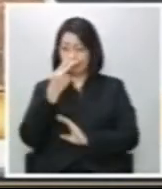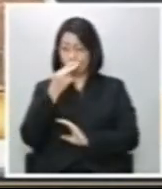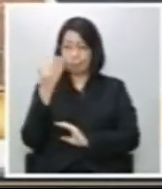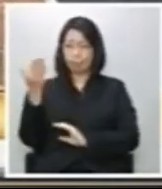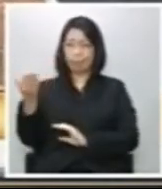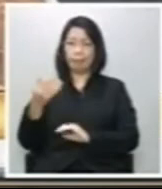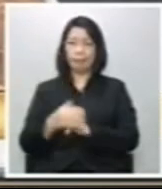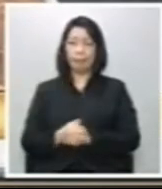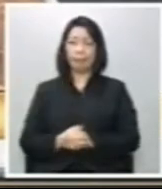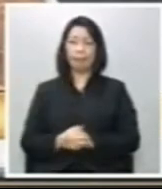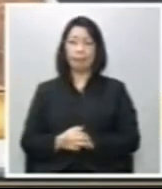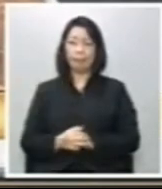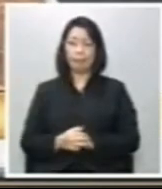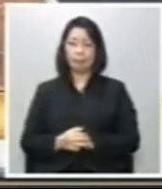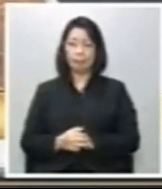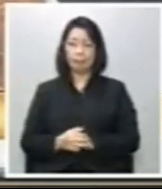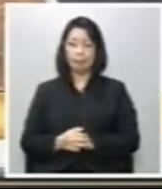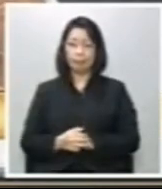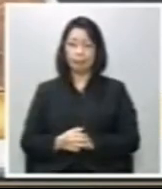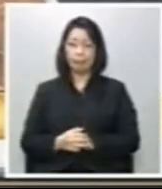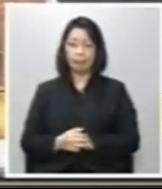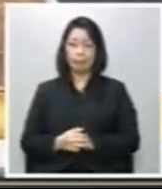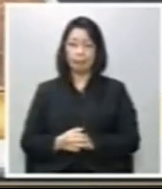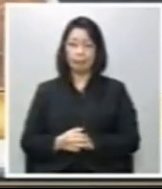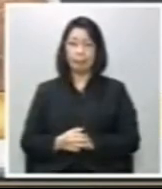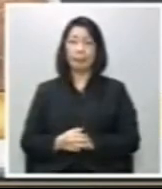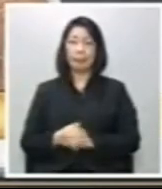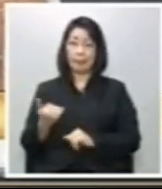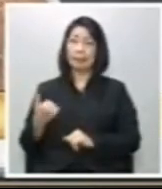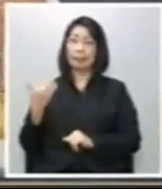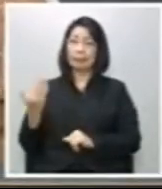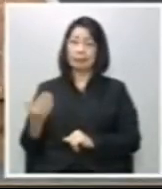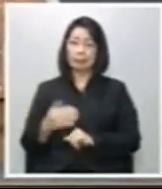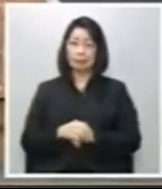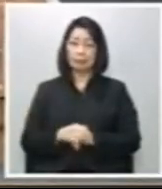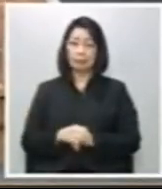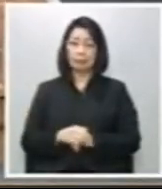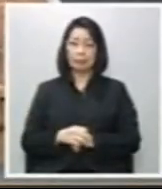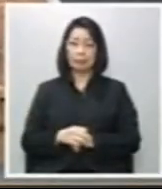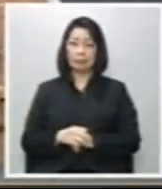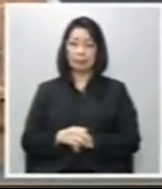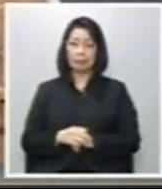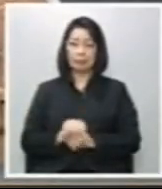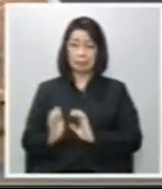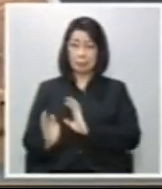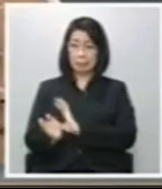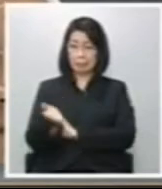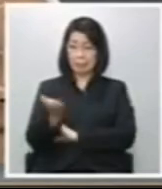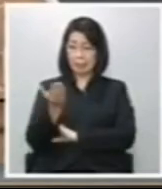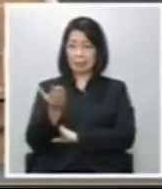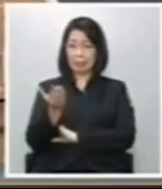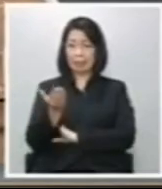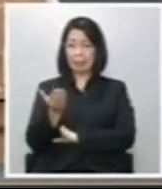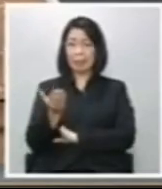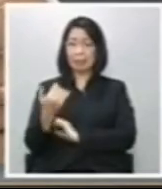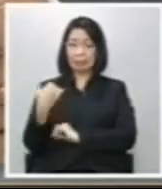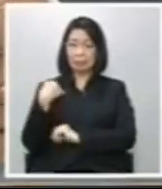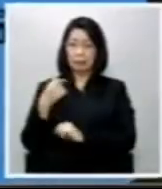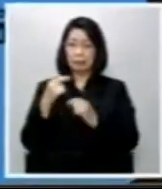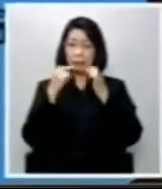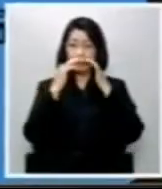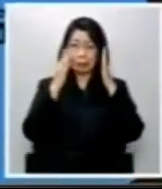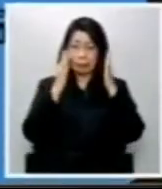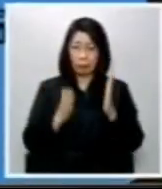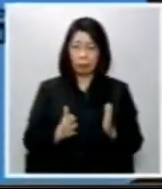ที่4ค่ะดิฉันถึงถามคำถามว่าที่จะมาพูดวันนี้คือฉันถามว่าเมื่อชาวเขาไม่ได้อยู่